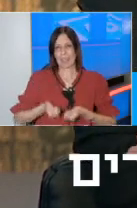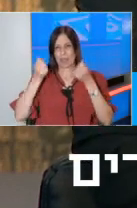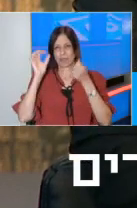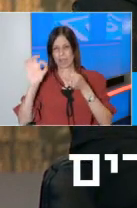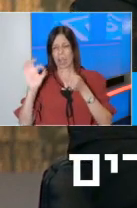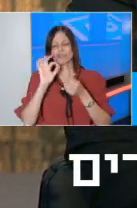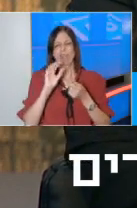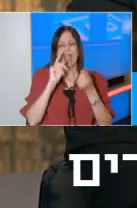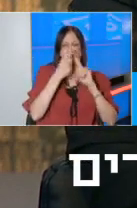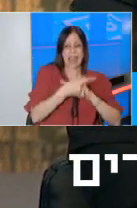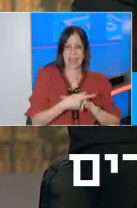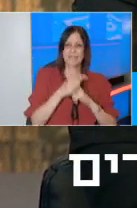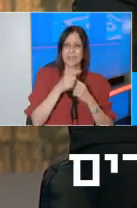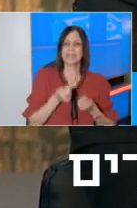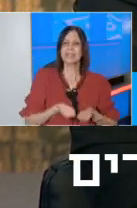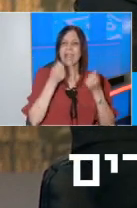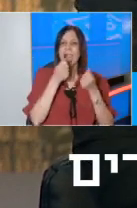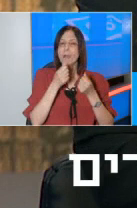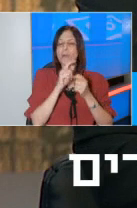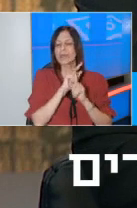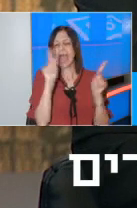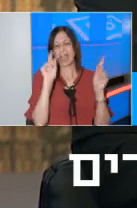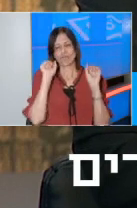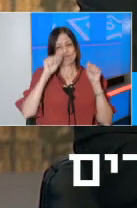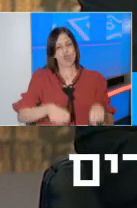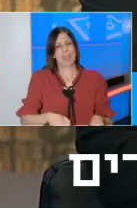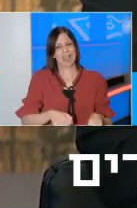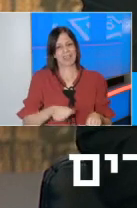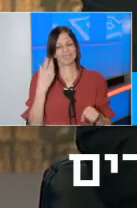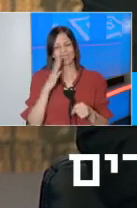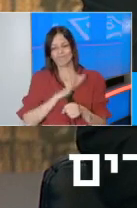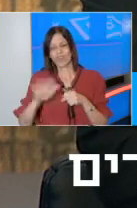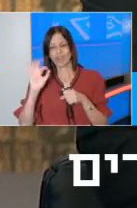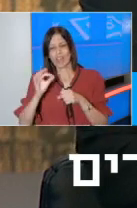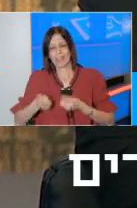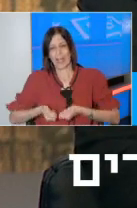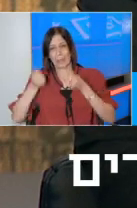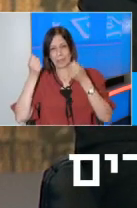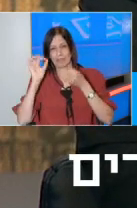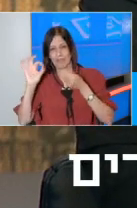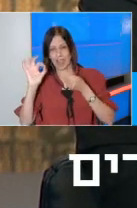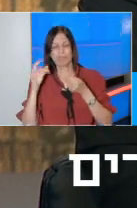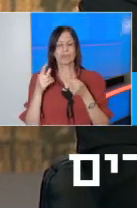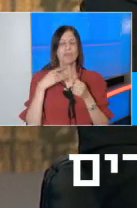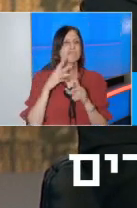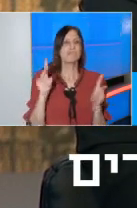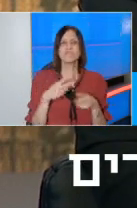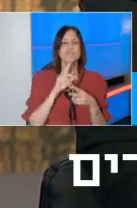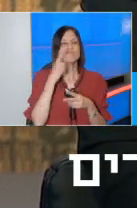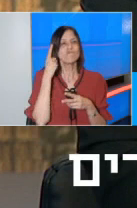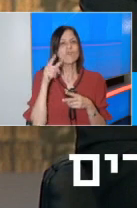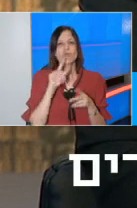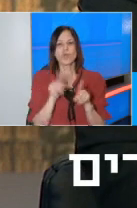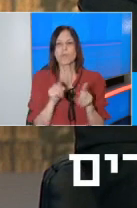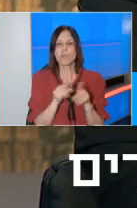כדי להחליף אותה בתרבות אחרת שלטת. נכון מאוד. ואני לא יכולה שלא לחשוב על מה שאנחנו מכירים היום